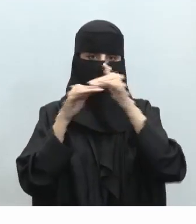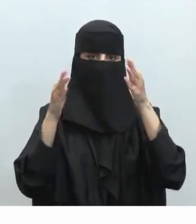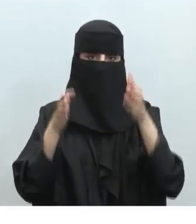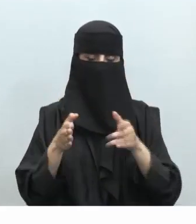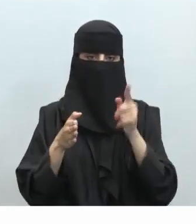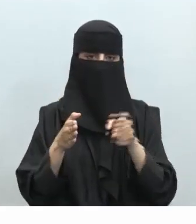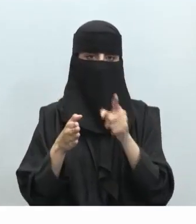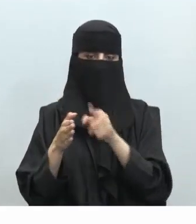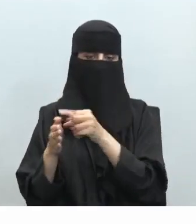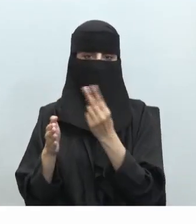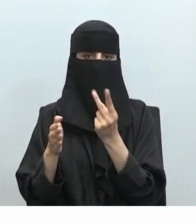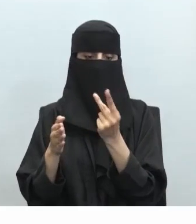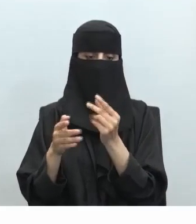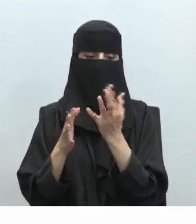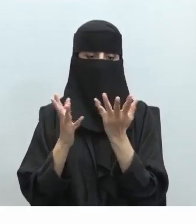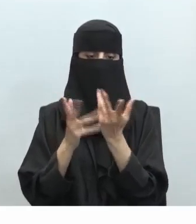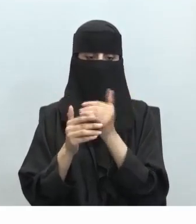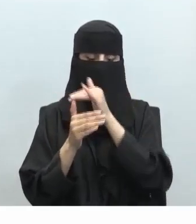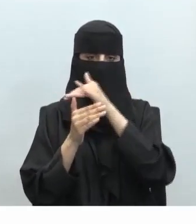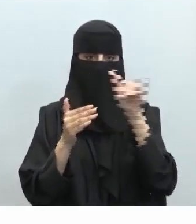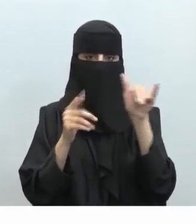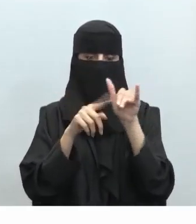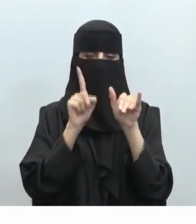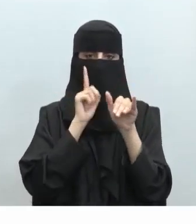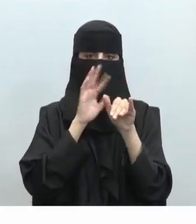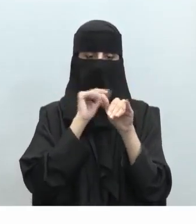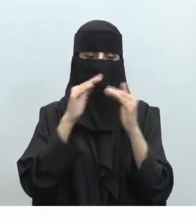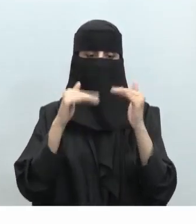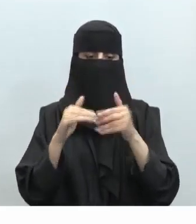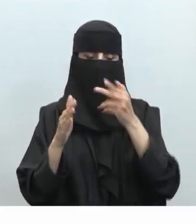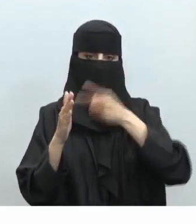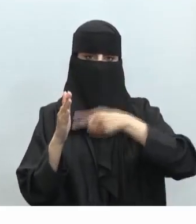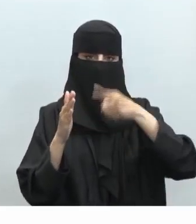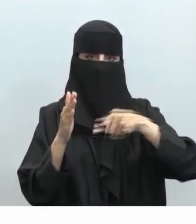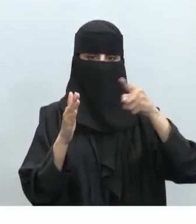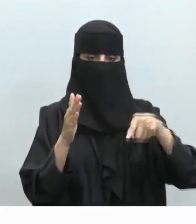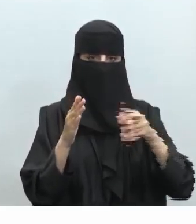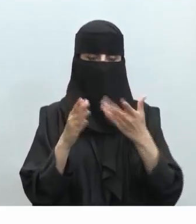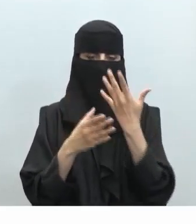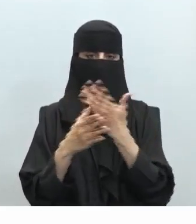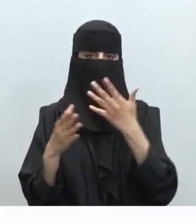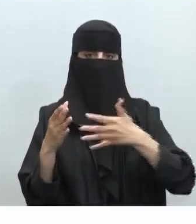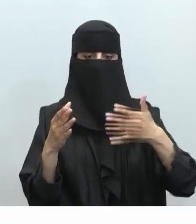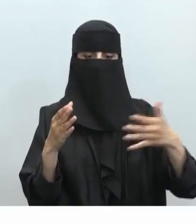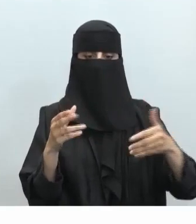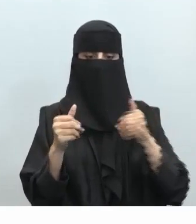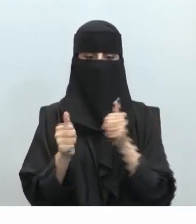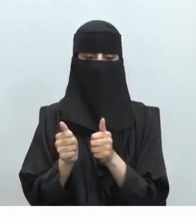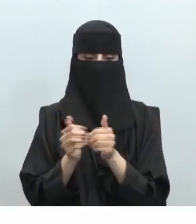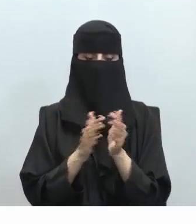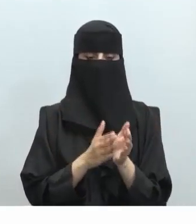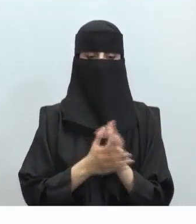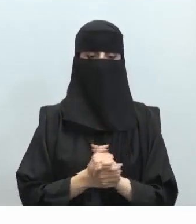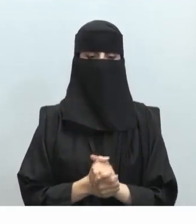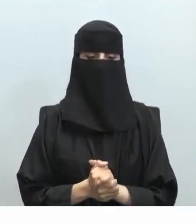المستخدمه في عمليه الترقيم وهنا ما يظهر معنا في هذا الشكل يعبر عن الابناء هذا هو الشكل يعبر ان هؤلاء ابناء لهذه